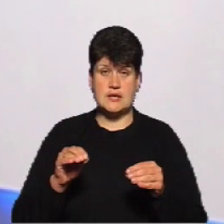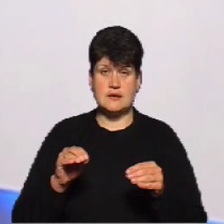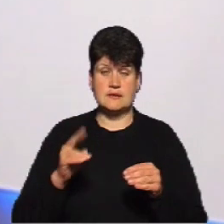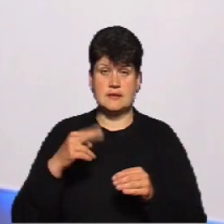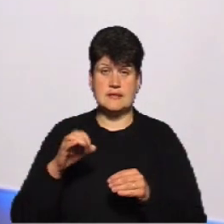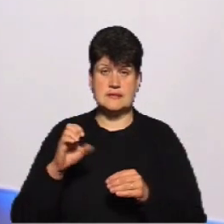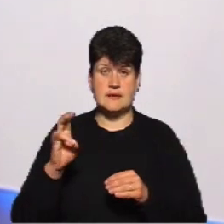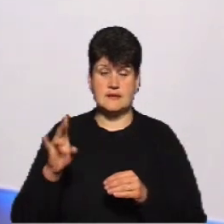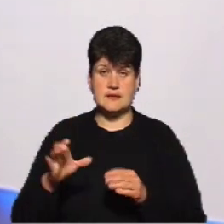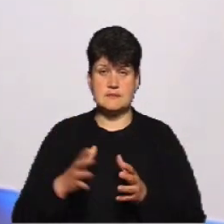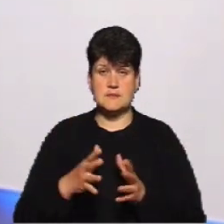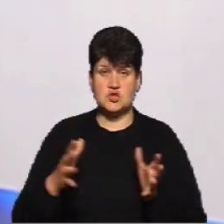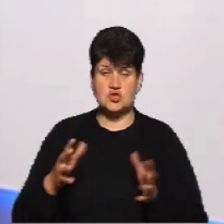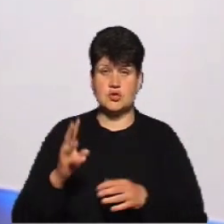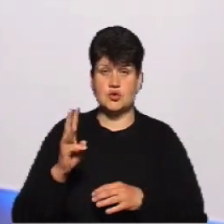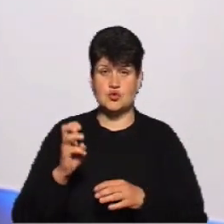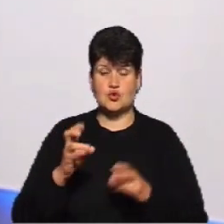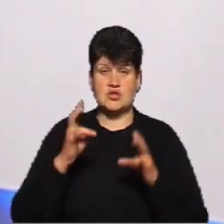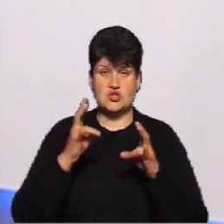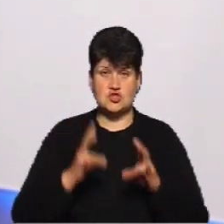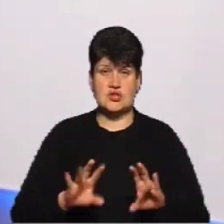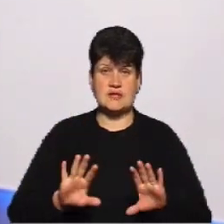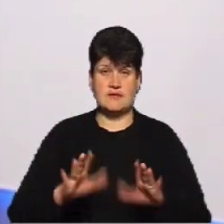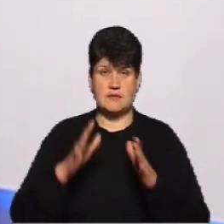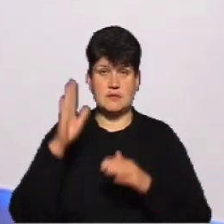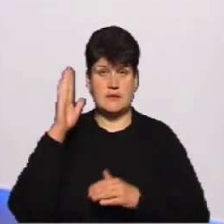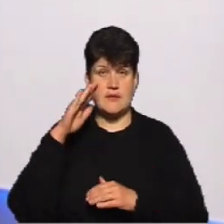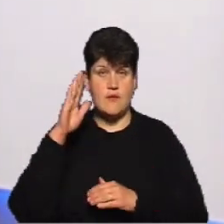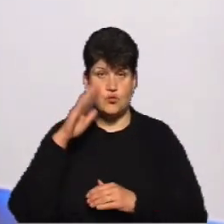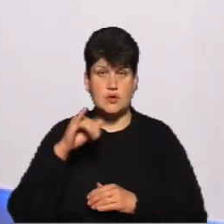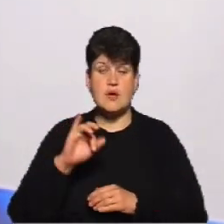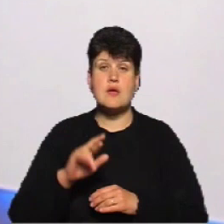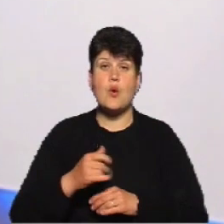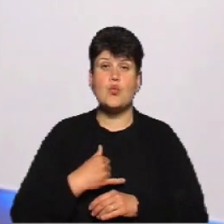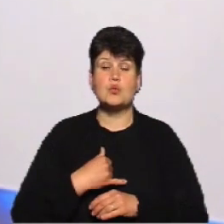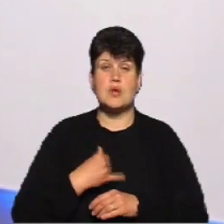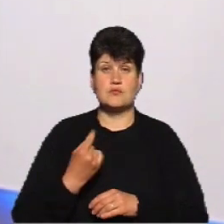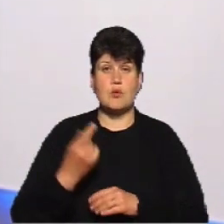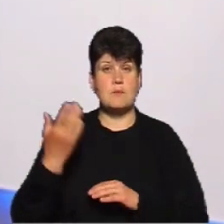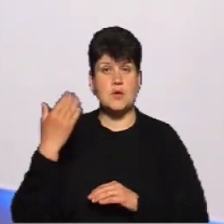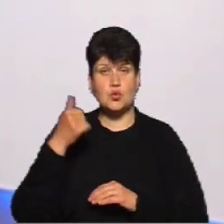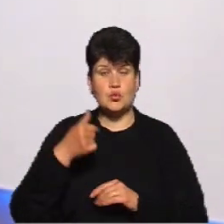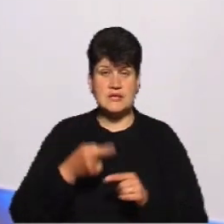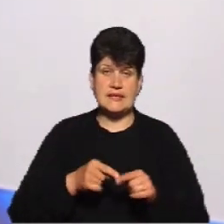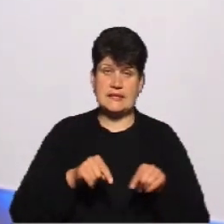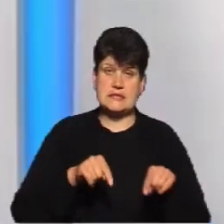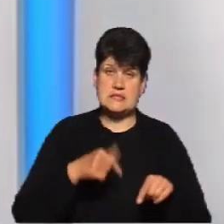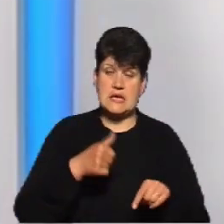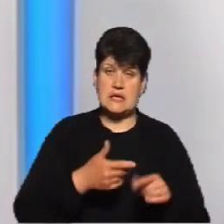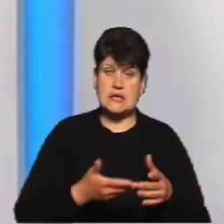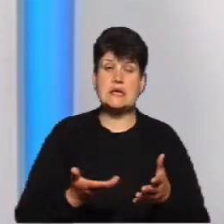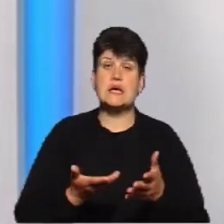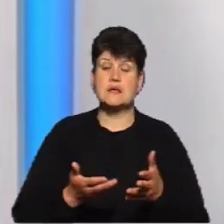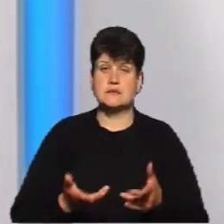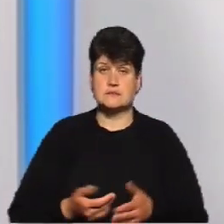більше 300 нещасних випадків на воді. Як в нас в області, минулий рік, цей рік, яка тенденція?